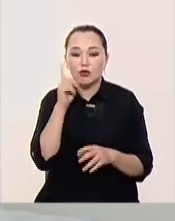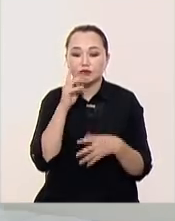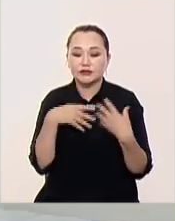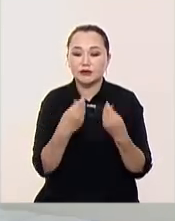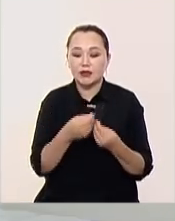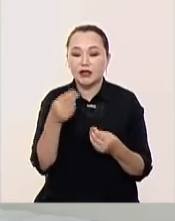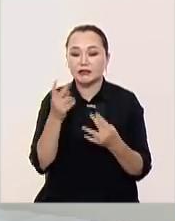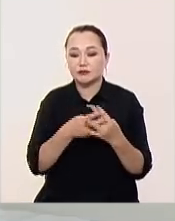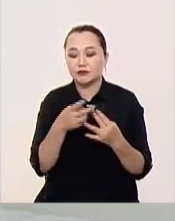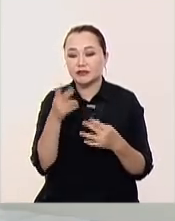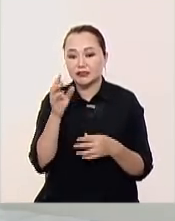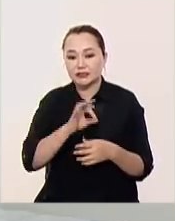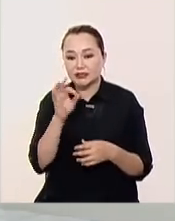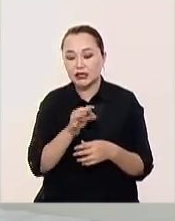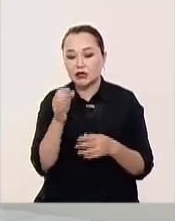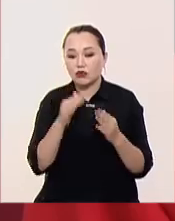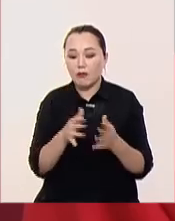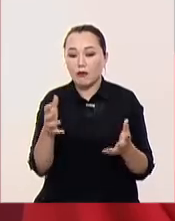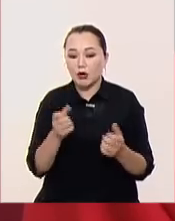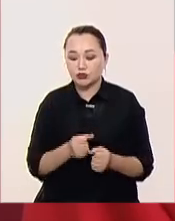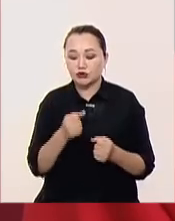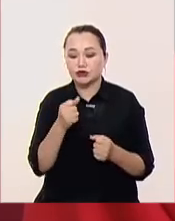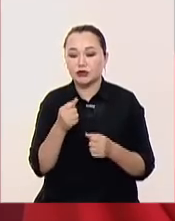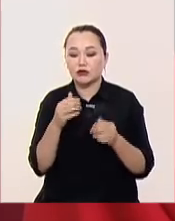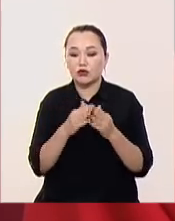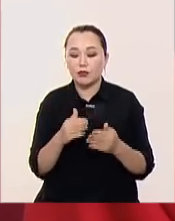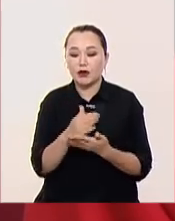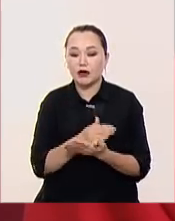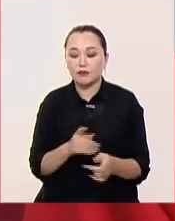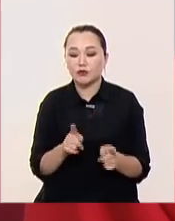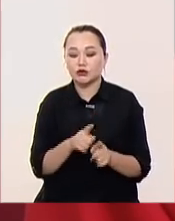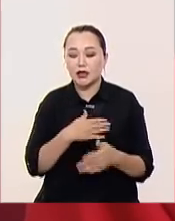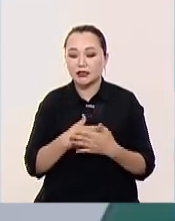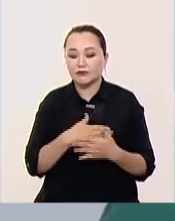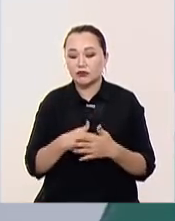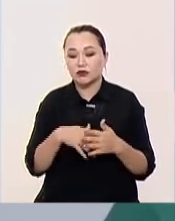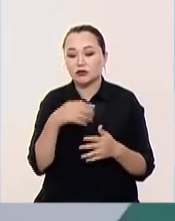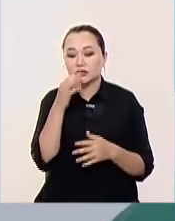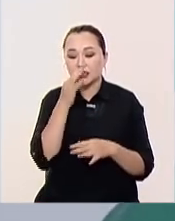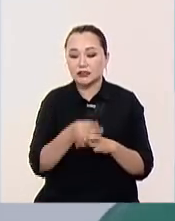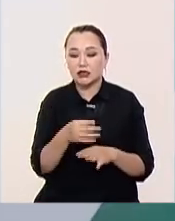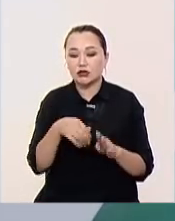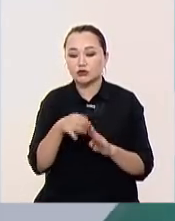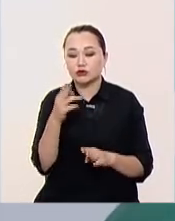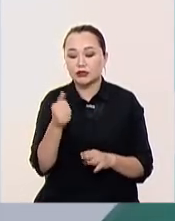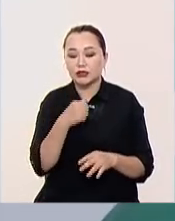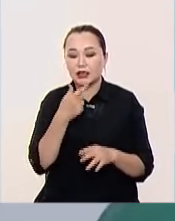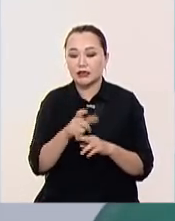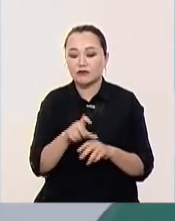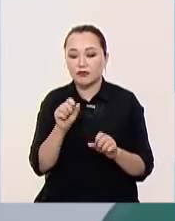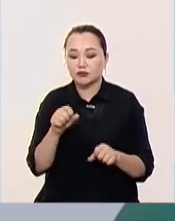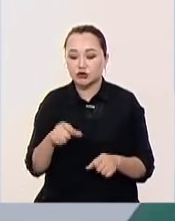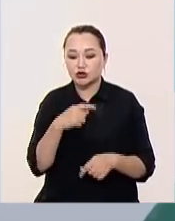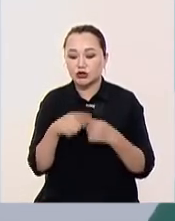жеңілдікпен баспаналы болуына мүмкіндік беретін мұндай бағдарламаға қоғам белсенділері де оң баға берді. Осы мүмкіндіктер арқылы,